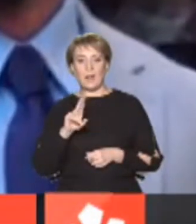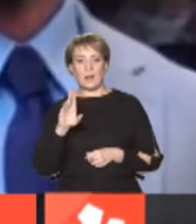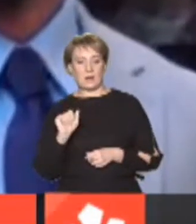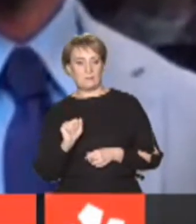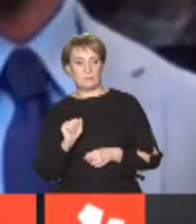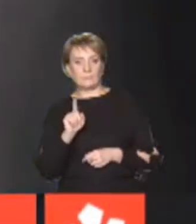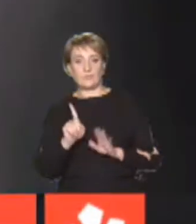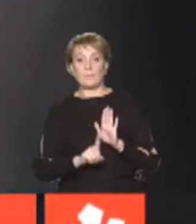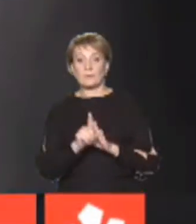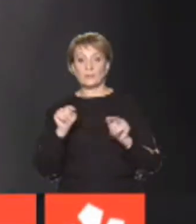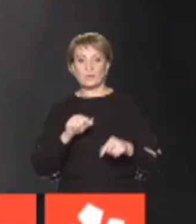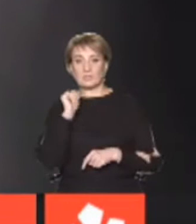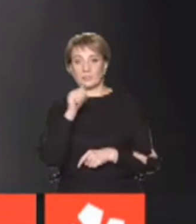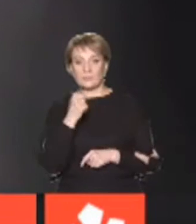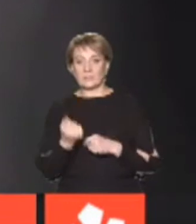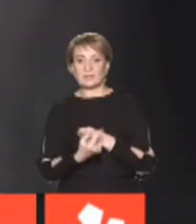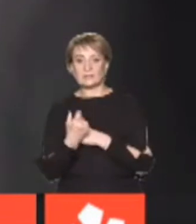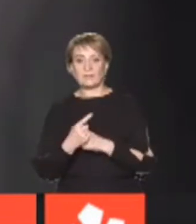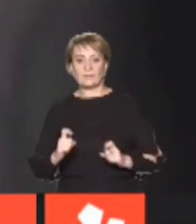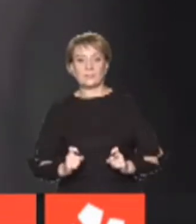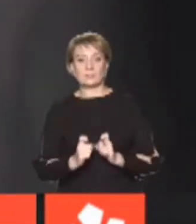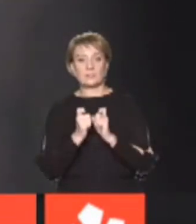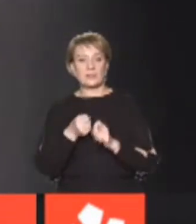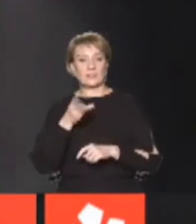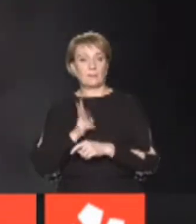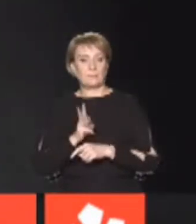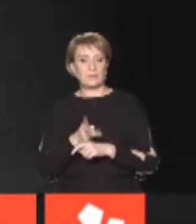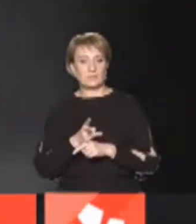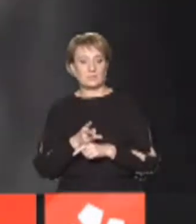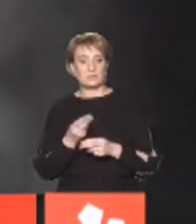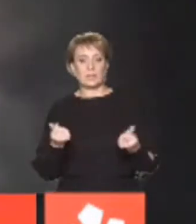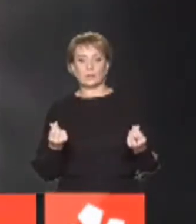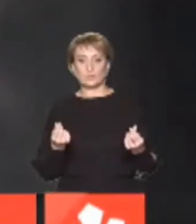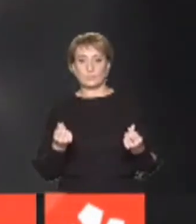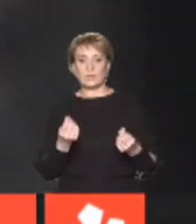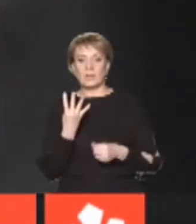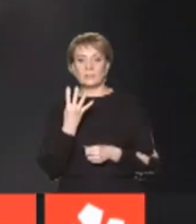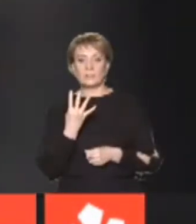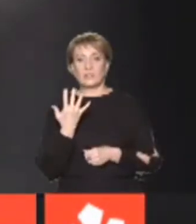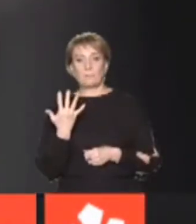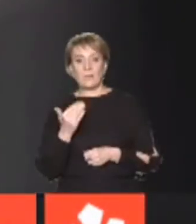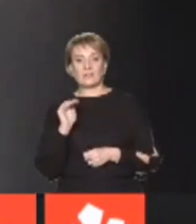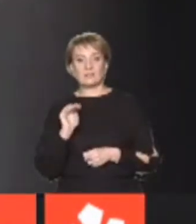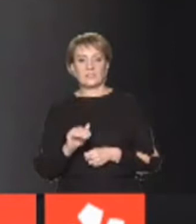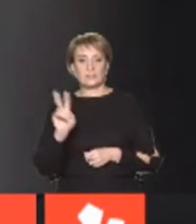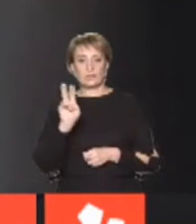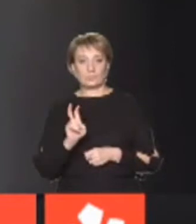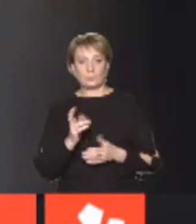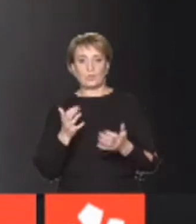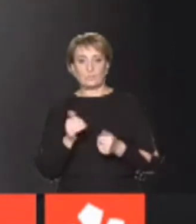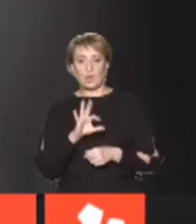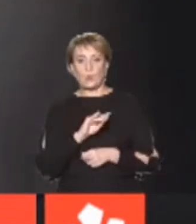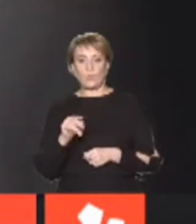На початку цього року у мережі з'явились скандальні плівки, як за кругленьку суму 4-5 тисяч доларів брат голови